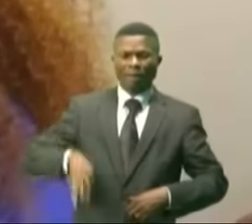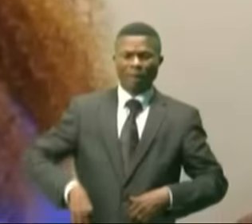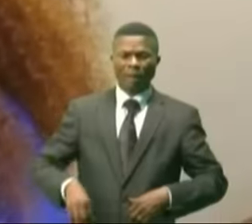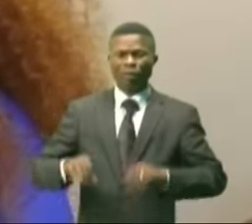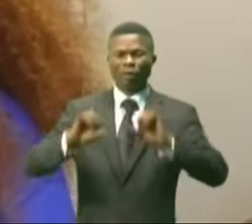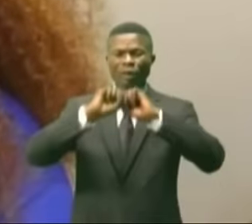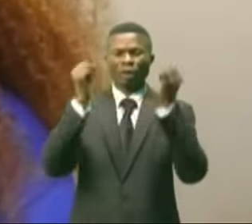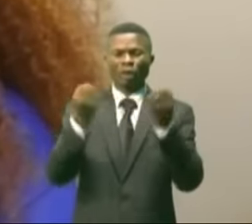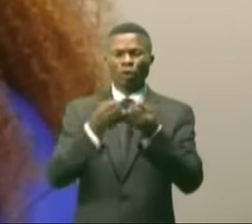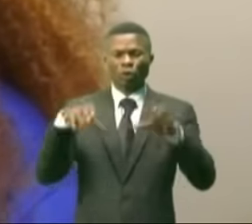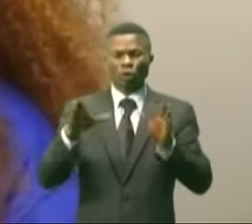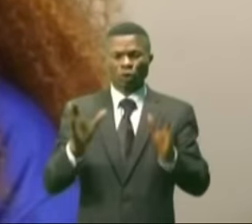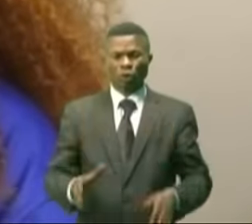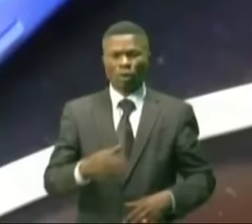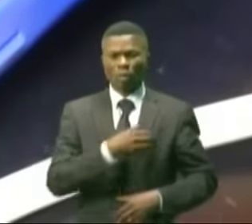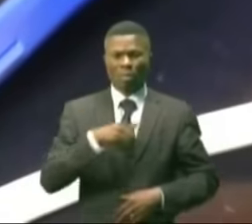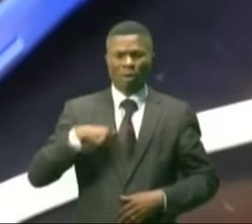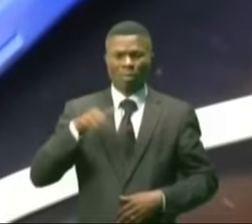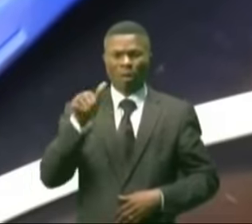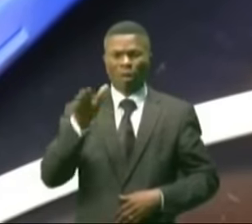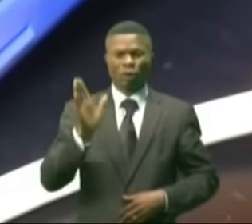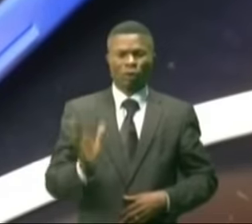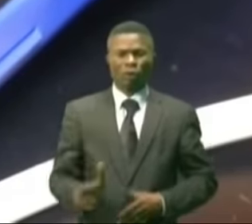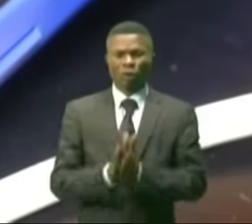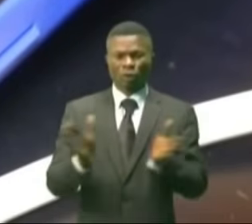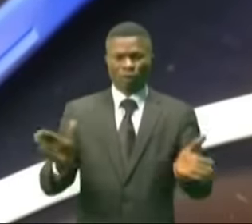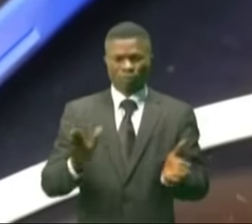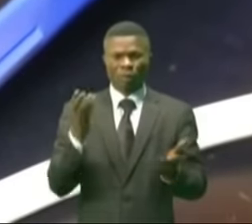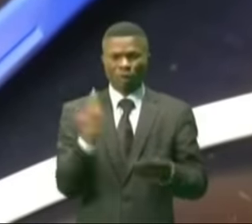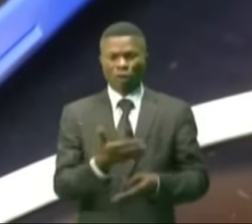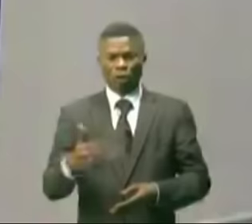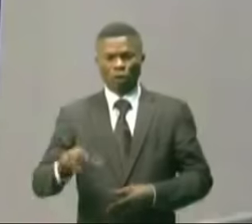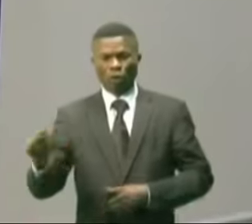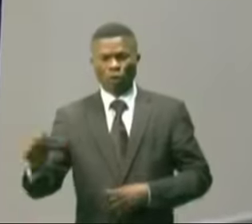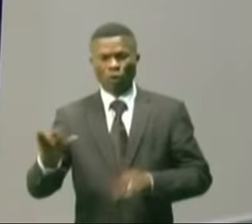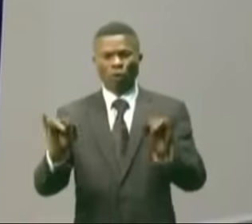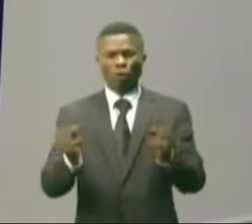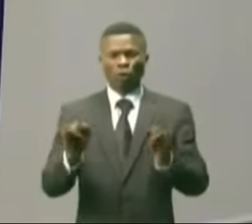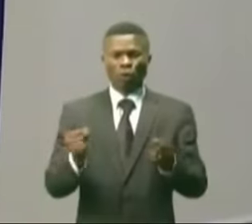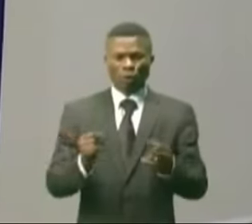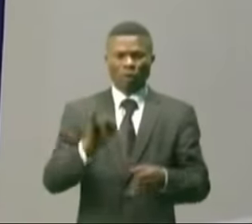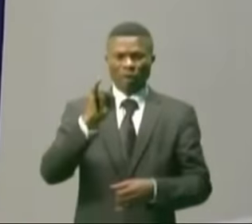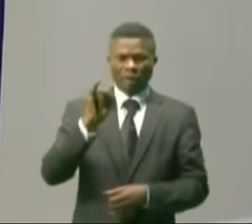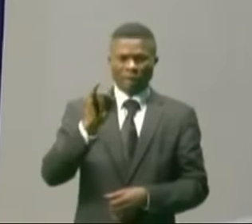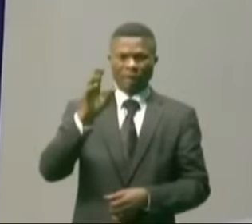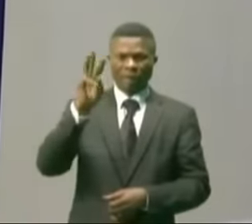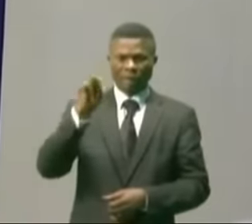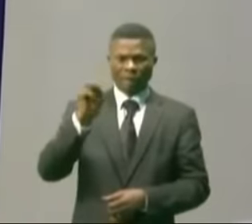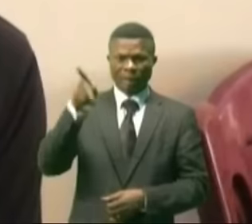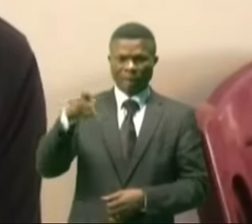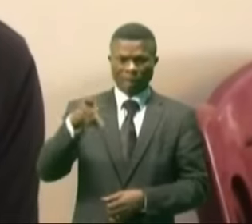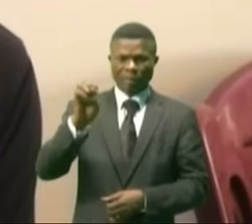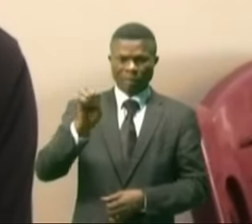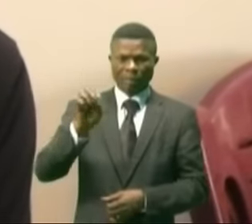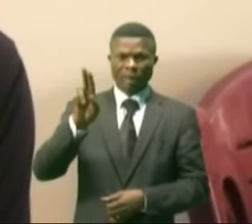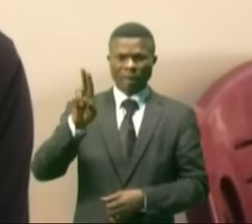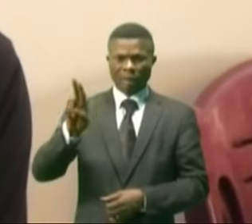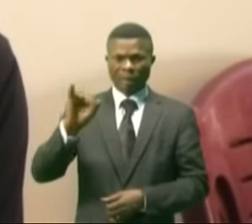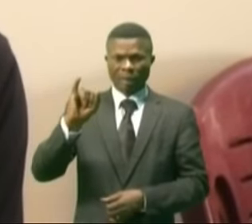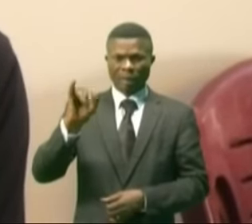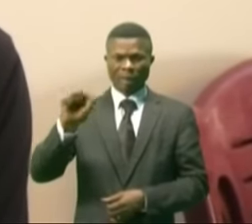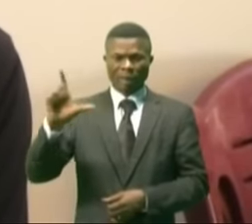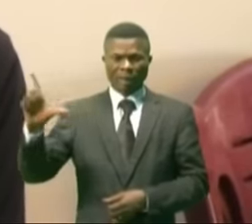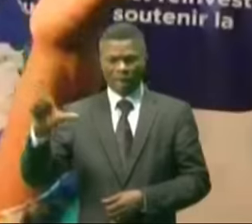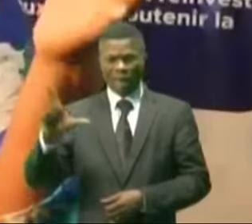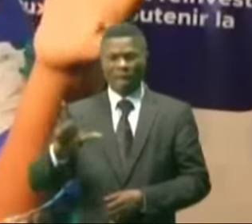en croire sa directrice générale. Outre ces différents produits, la Loterie Impériale disponibilise 100 000 dollars américains pour les